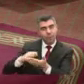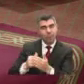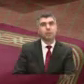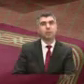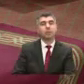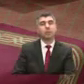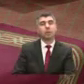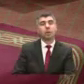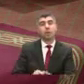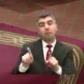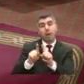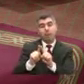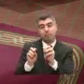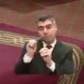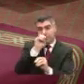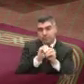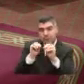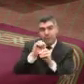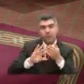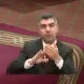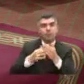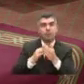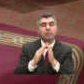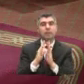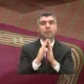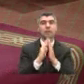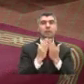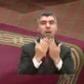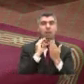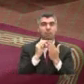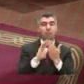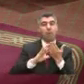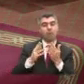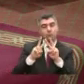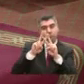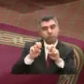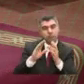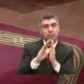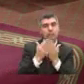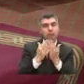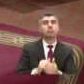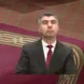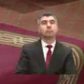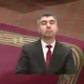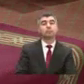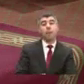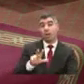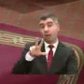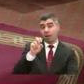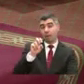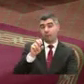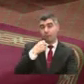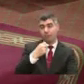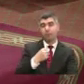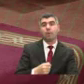هذا المنهاج المنقح كان على أساسه إعادة النظر في الكتب المدرسية. غير نعرف واحد القضية، بأن